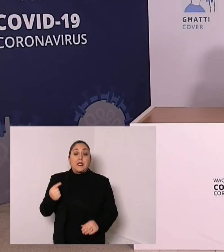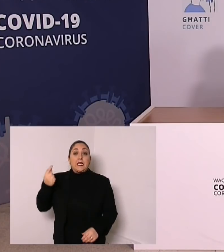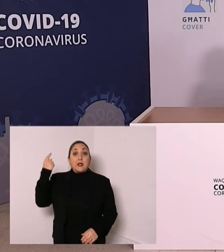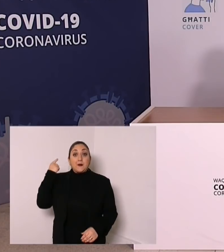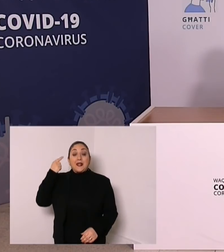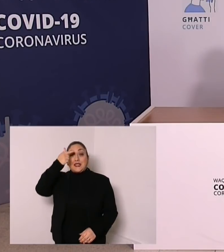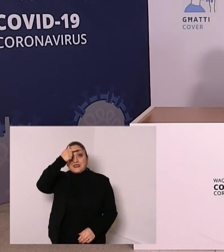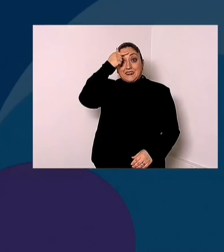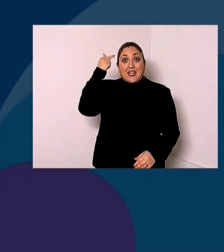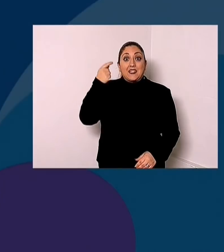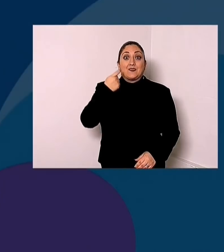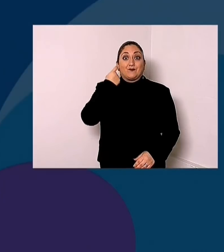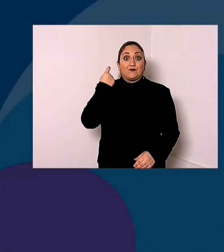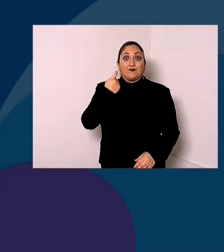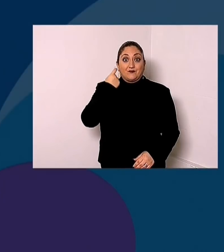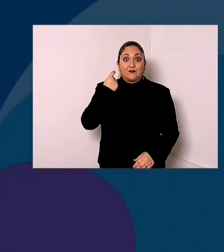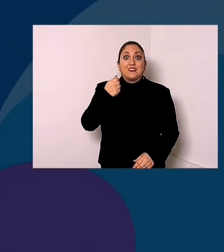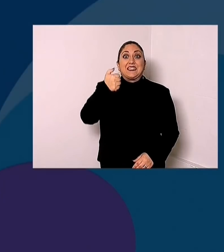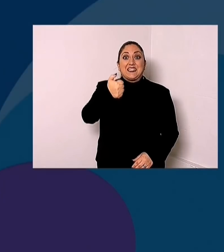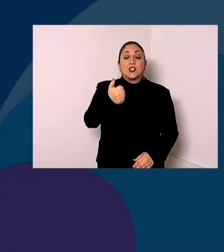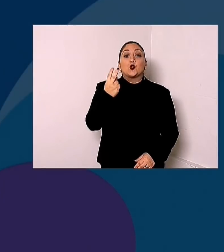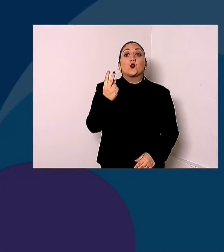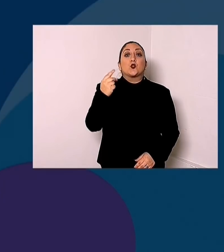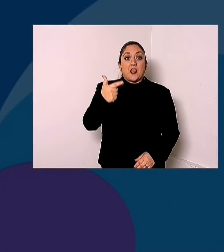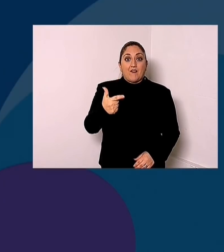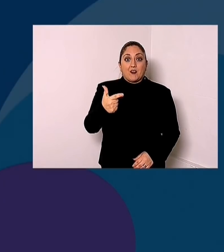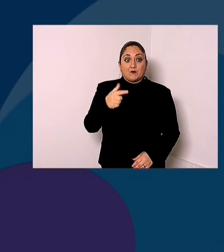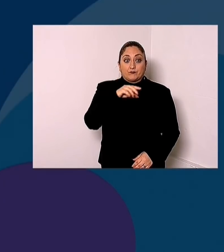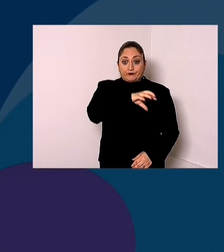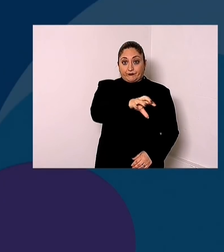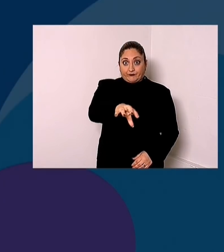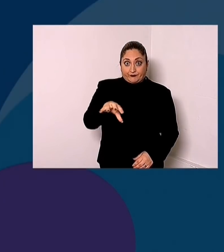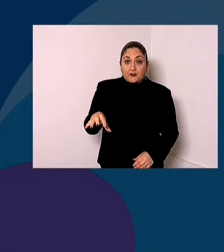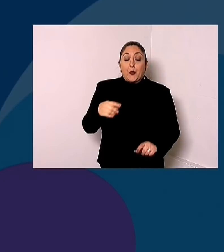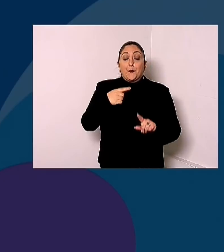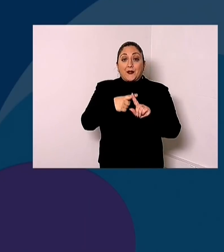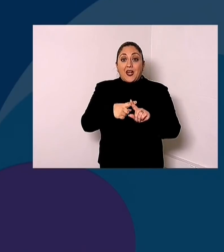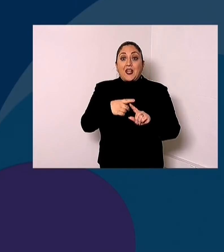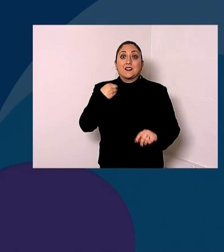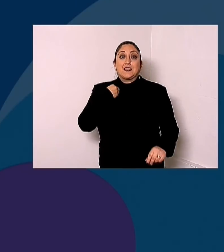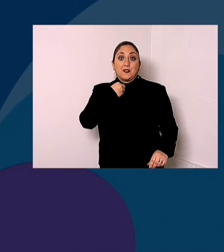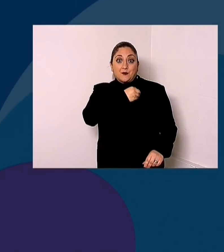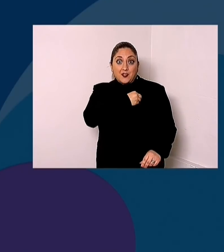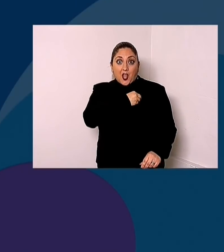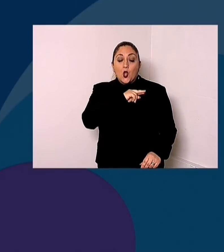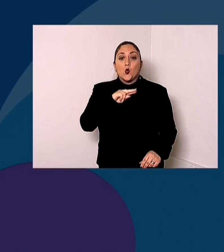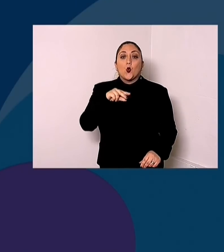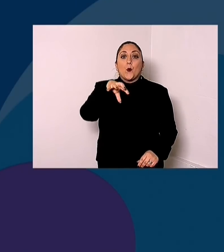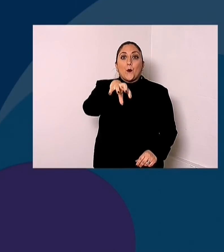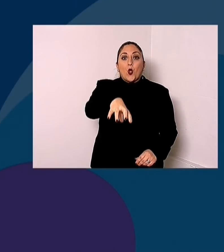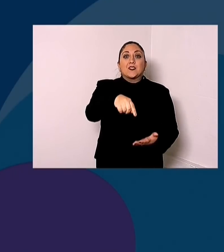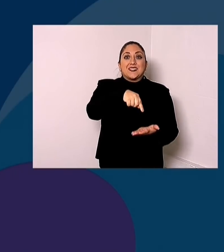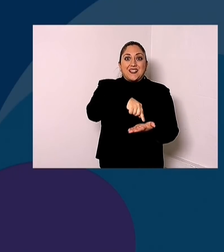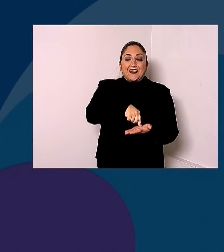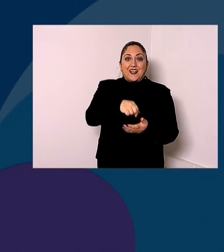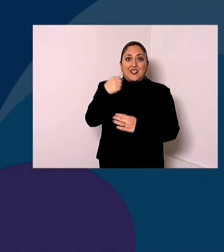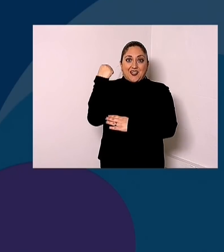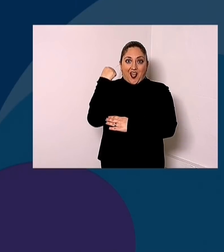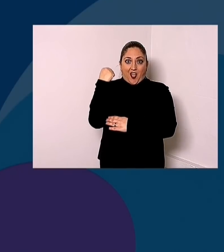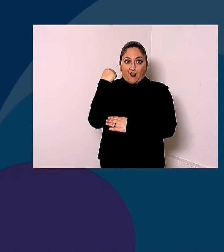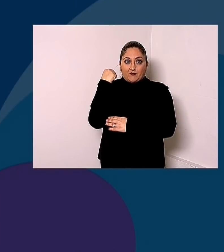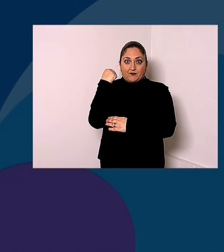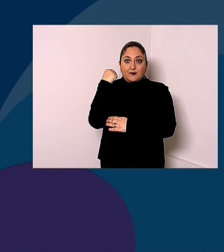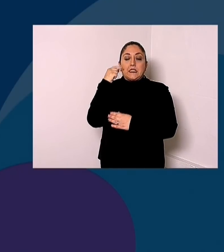627 tests fi 3 hubs li għanna u anka f'Mater Dei u fi ċentri tas saħħa. Min dawn kellna